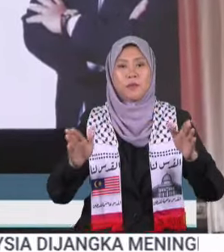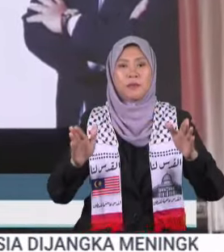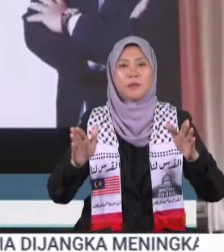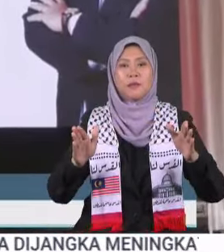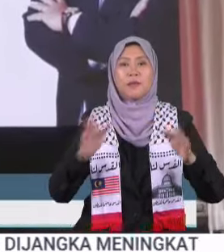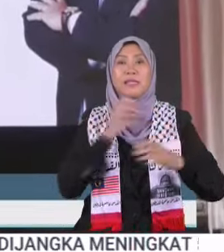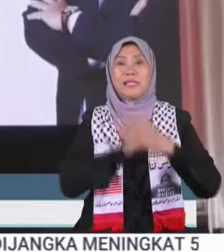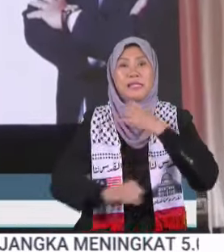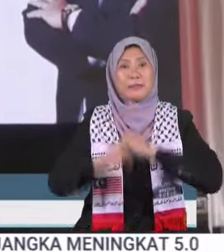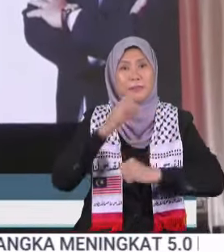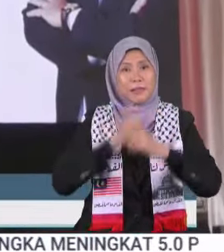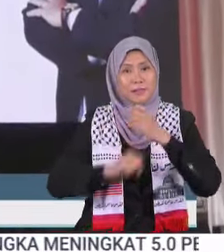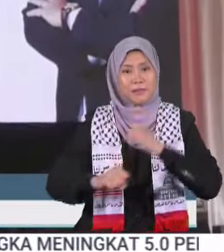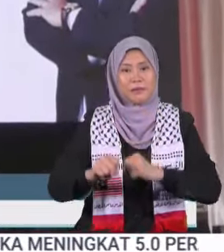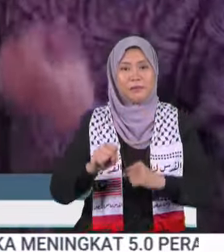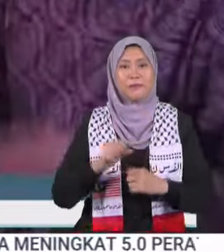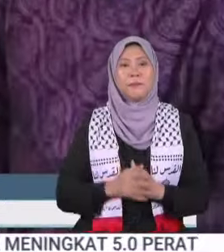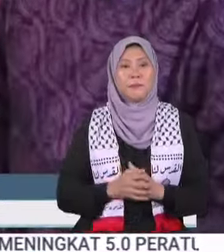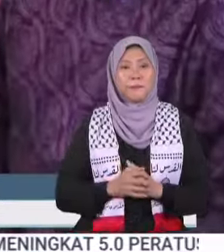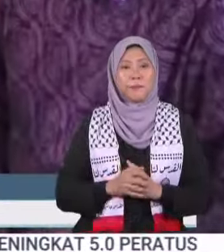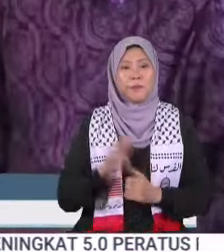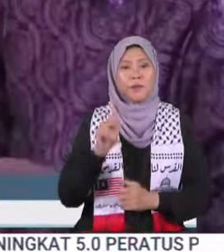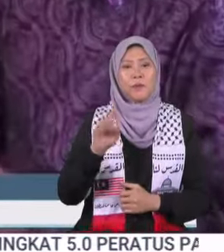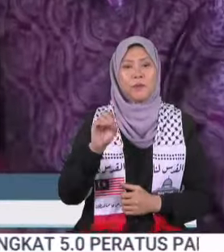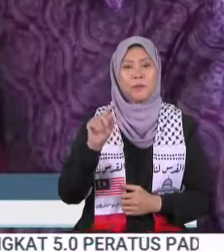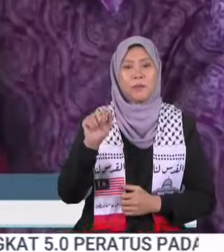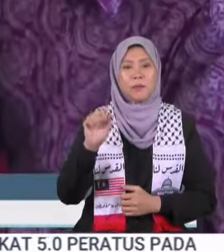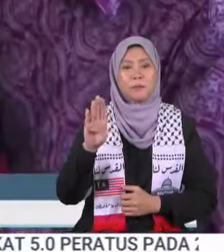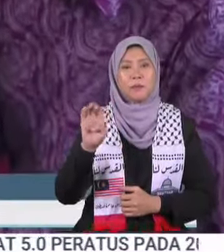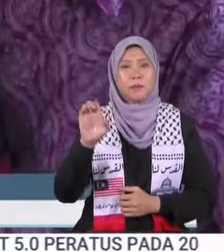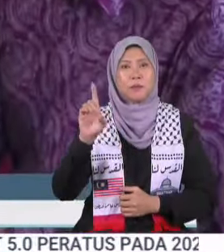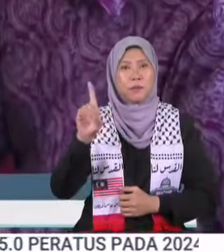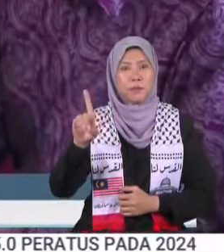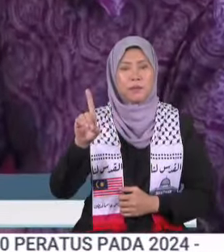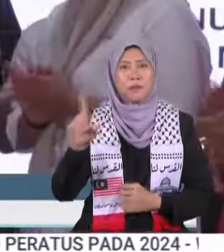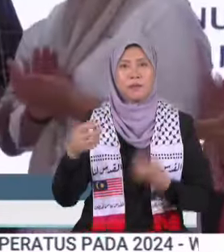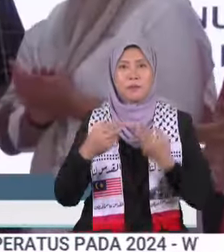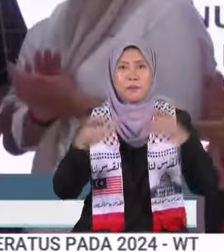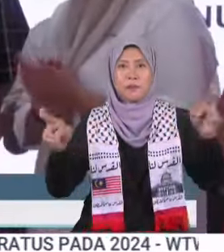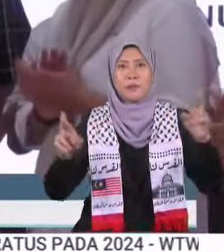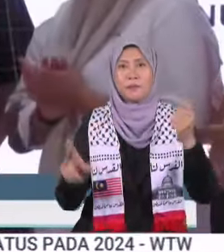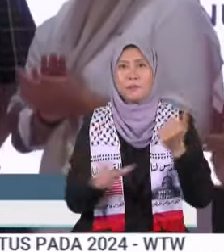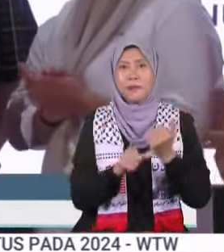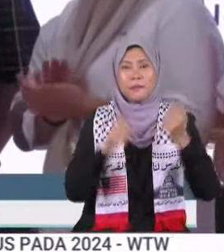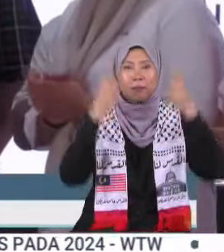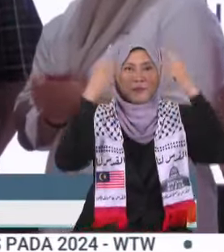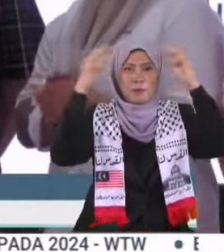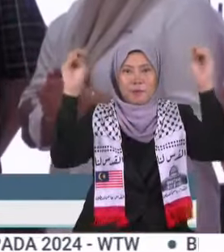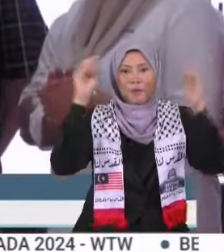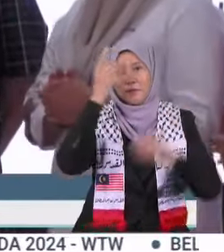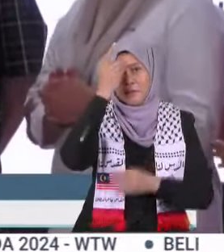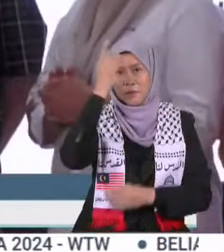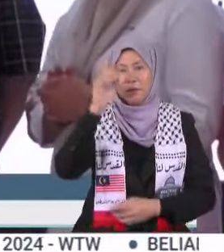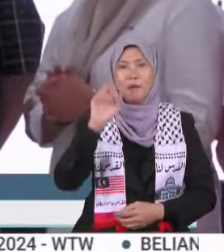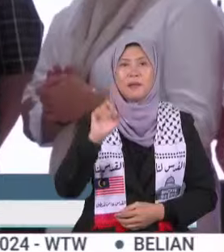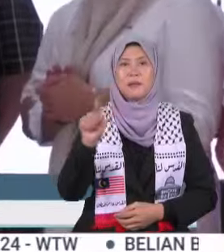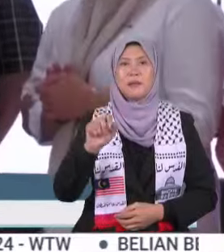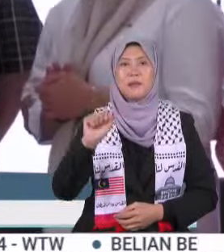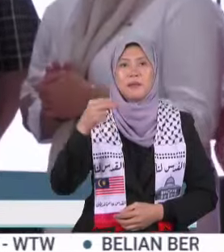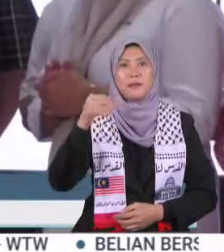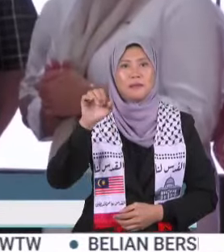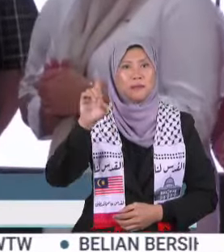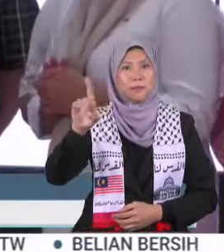kedamaian di kedamaian SKU taginambur kota belut yang disempurnakan timbalan Perdana Menteri Datuk Seri dr Ahmad Zahid